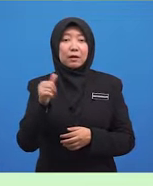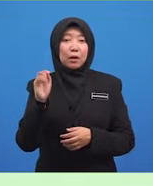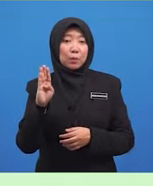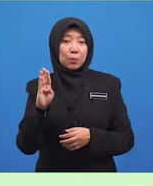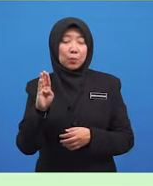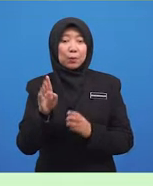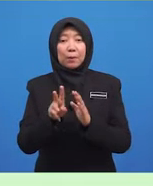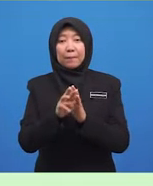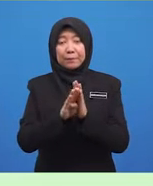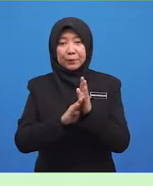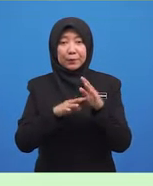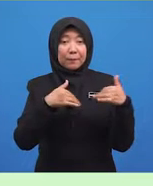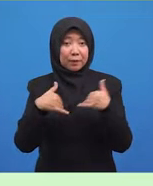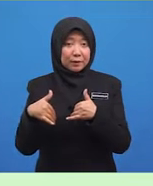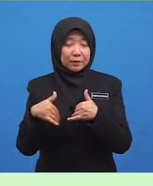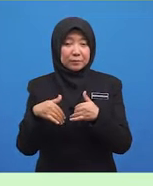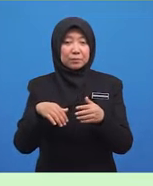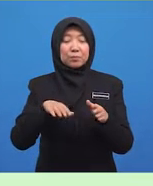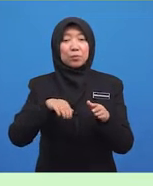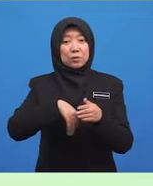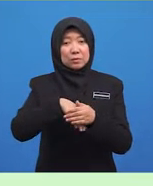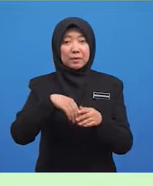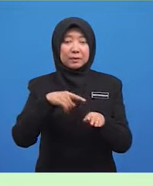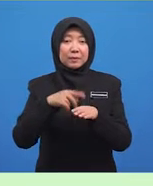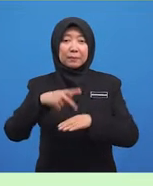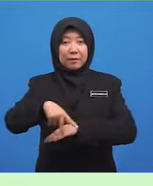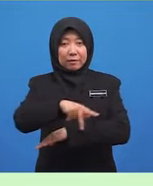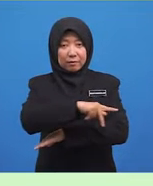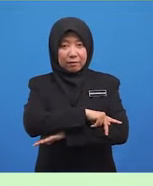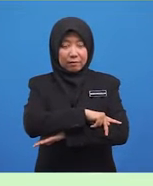Abu bermain bola sepak di padang.